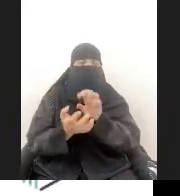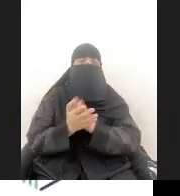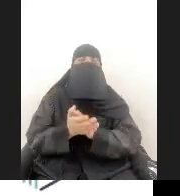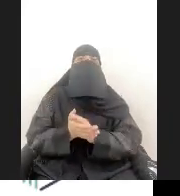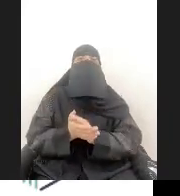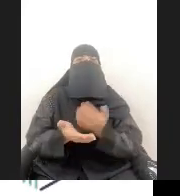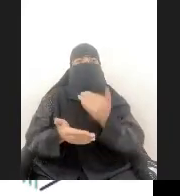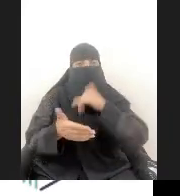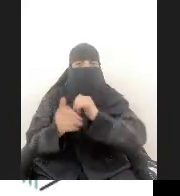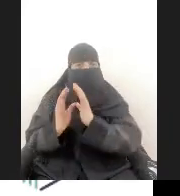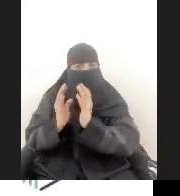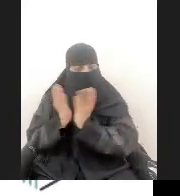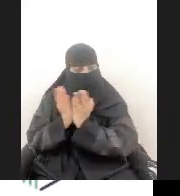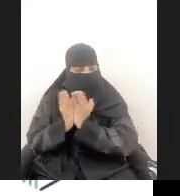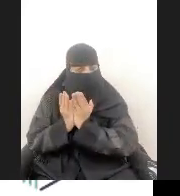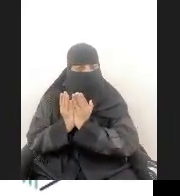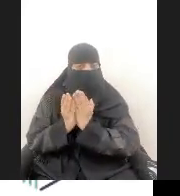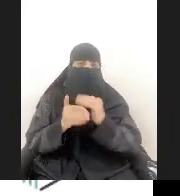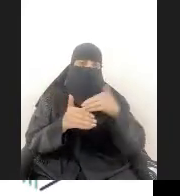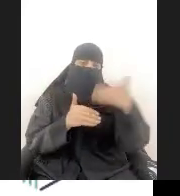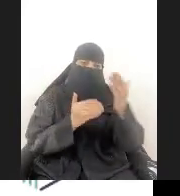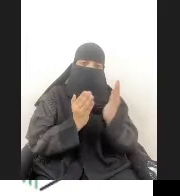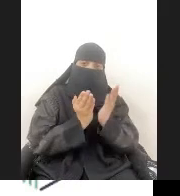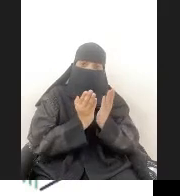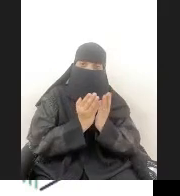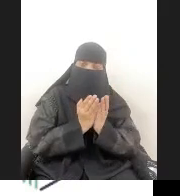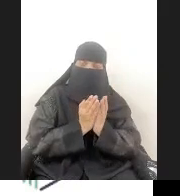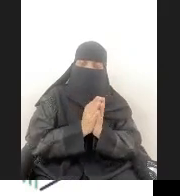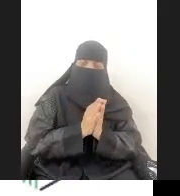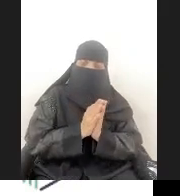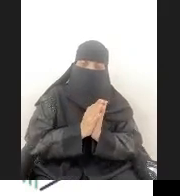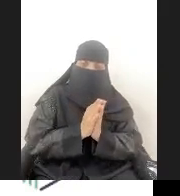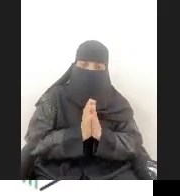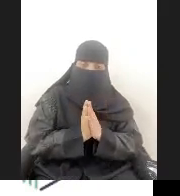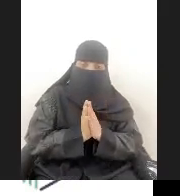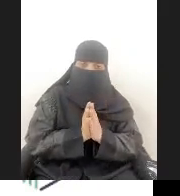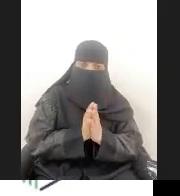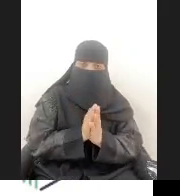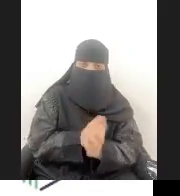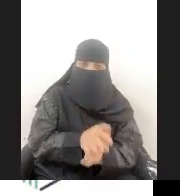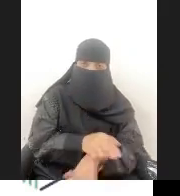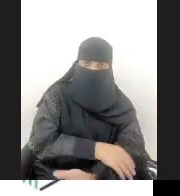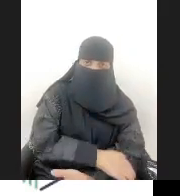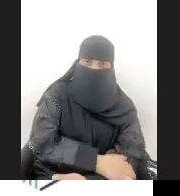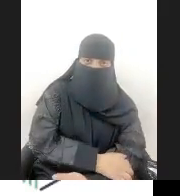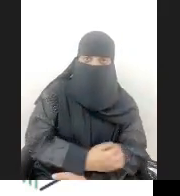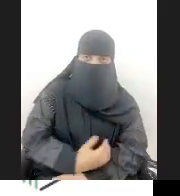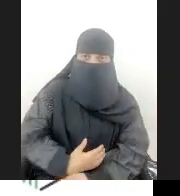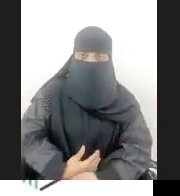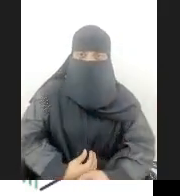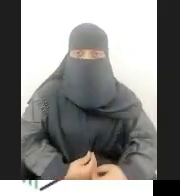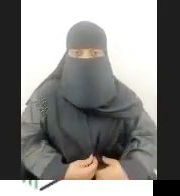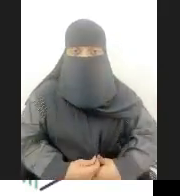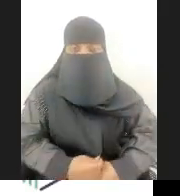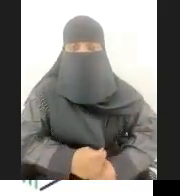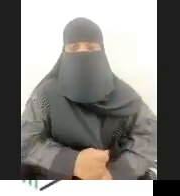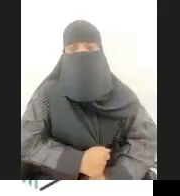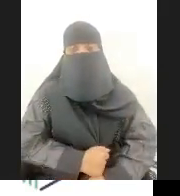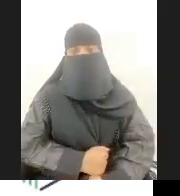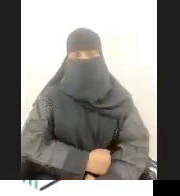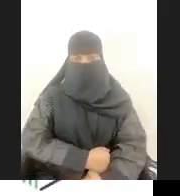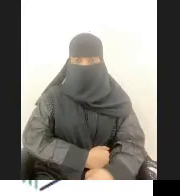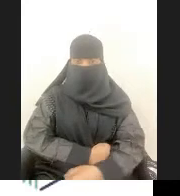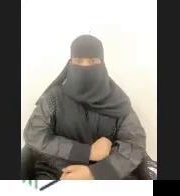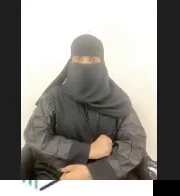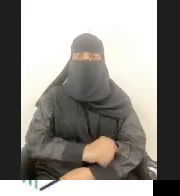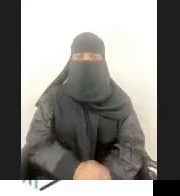الفصل تعتبر هذه بيئة. أذنك دكتور علي، يبدو أني تبقى من اللقاء الأول 3 دقائق سأختم إن شاء